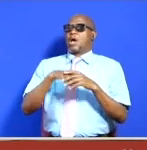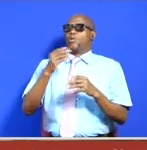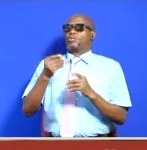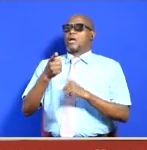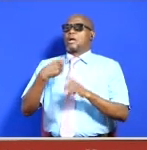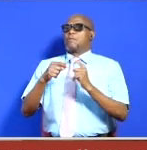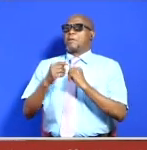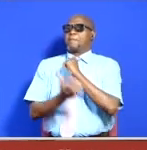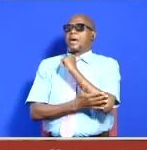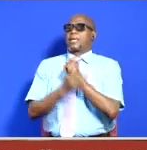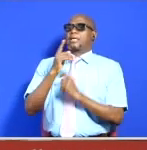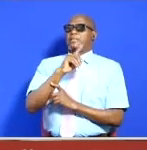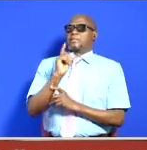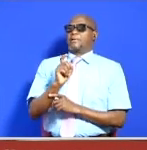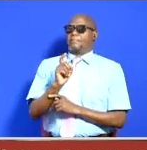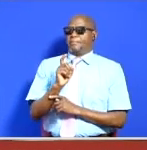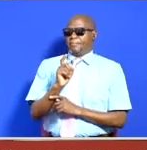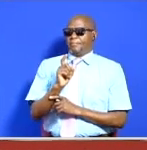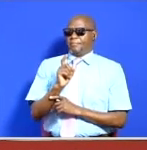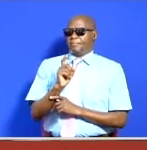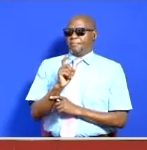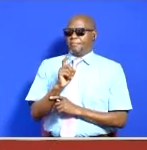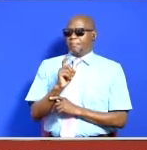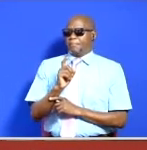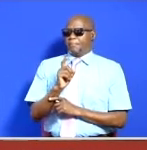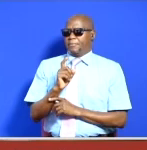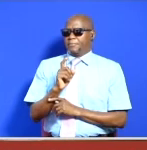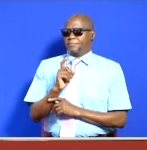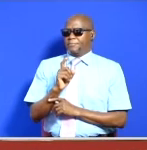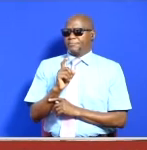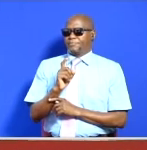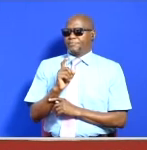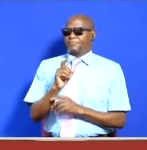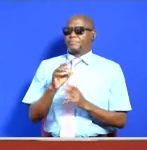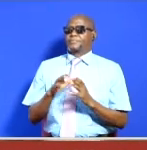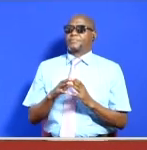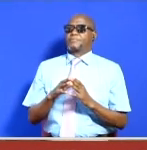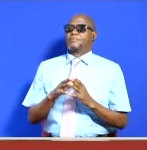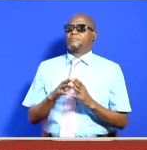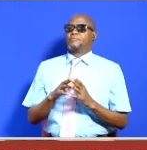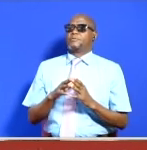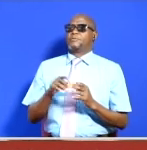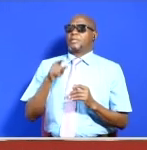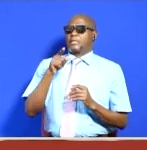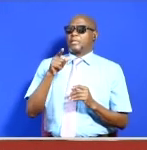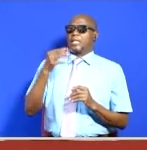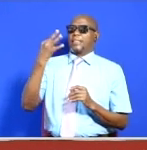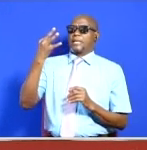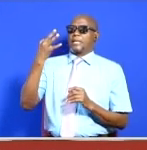matokeo inatokana na mwalimu, mzazi na wanafunzi. Hao watu watatu wakifanya kwa